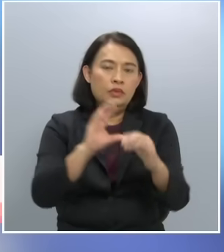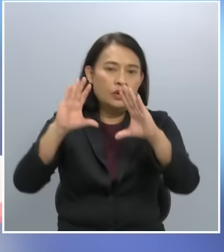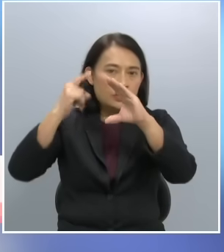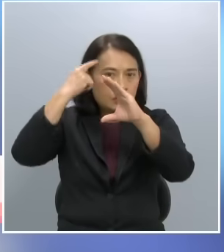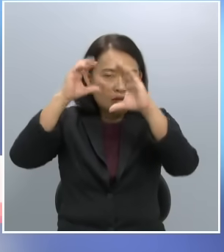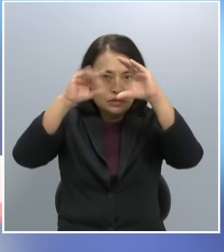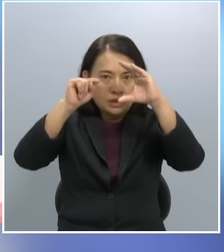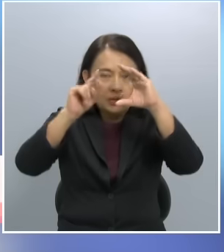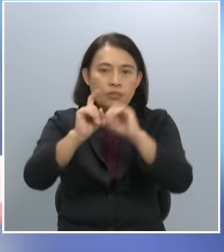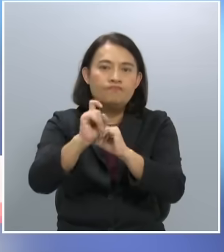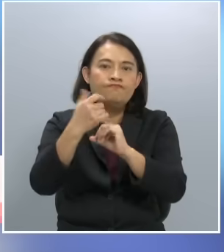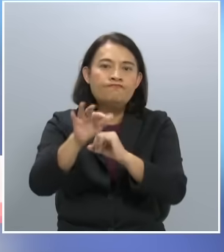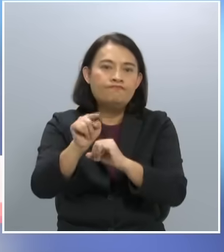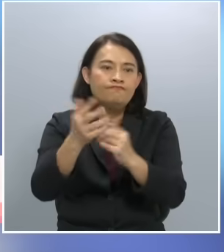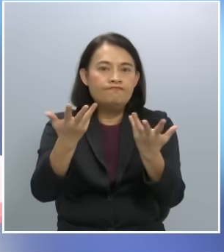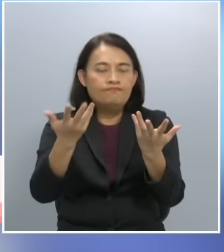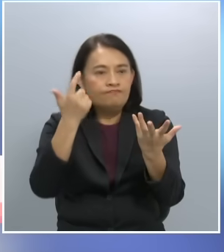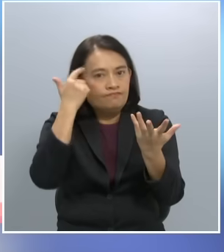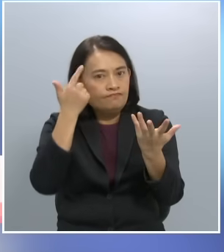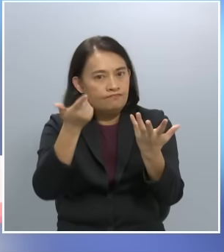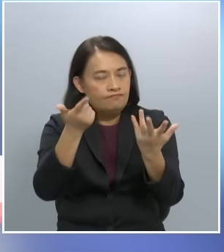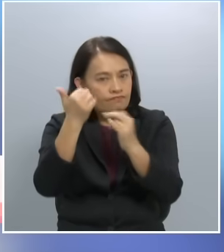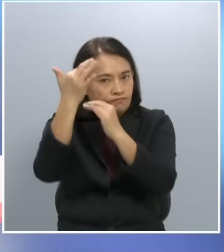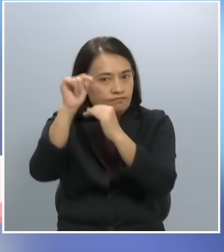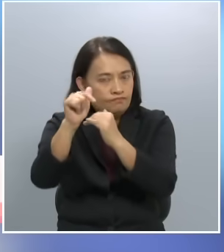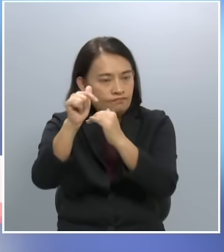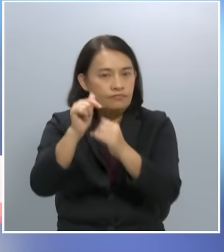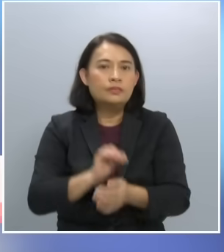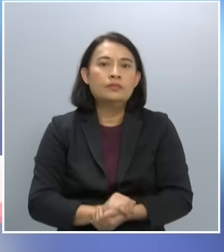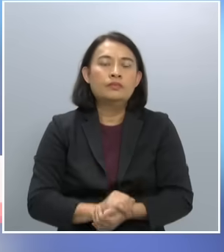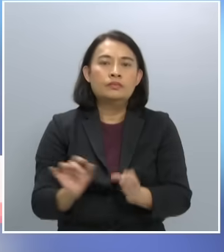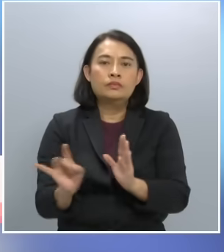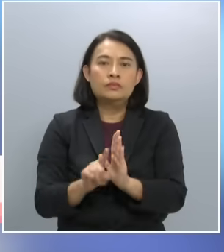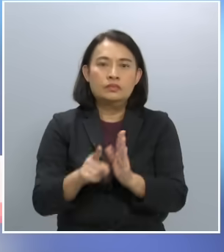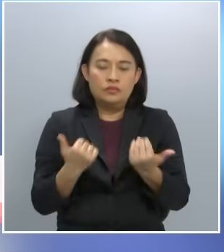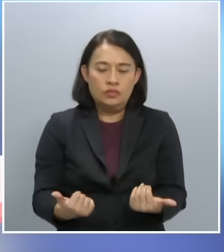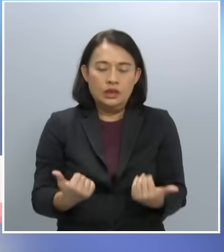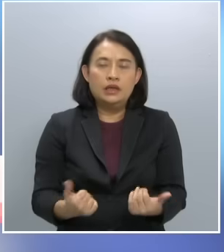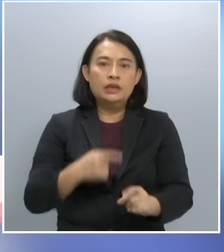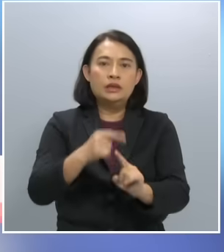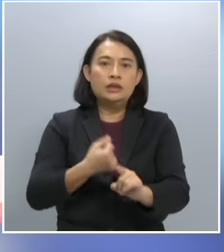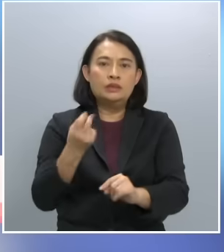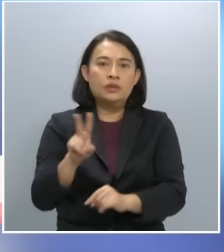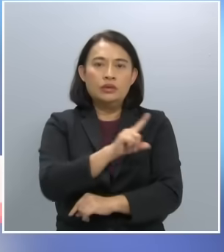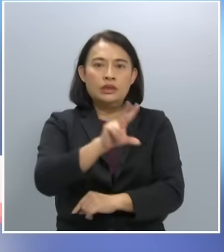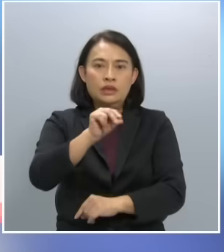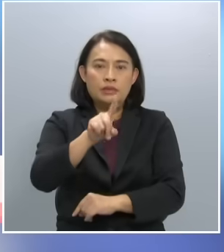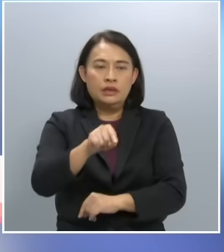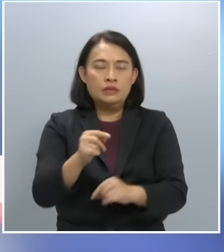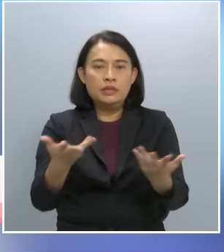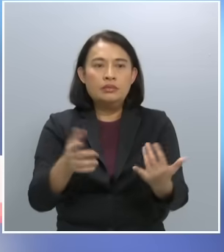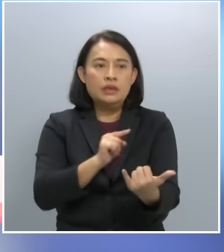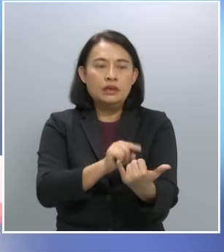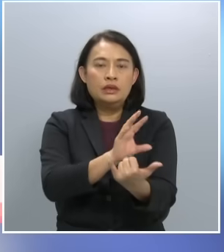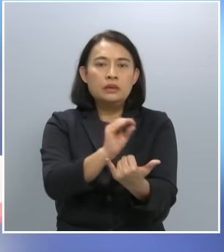ปาฏิหารเท่านั้นหมอหวังว่ามันจะเกิดขึ้นสุดท้ายวันนี้ 31ธันวาคมปาฏิหาริย์ไม่เกิดขึ้น